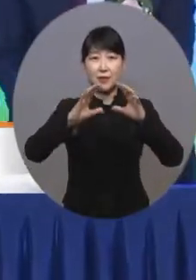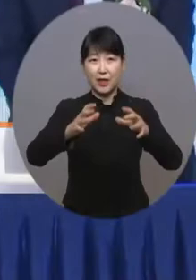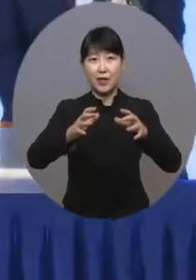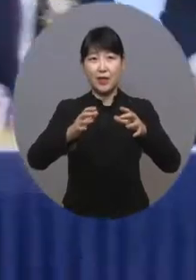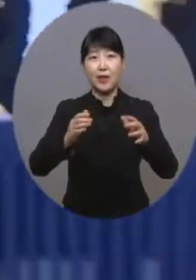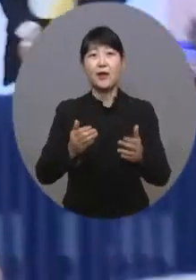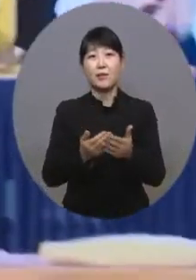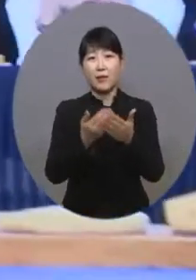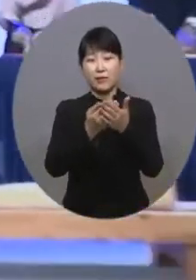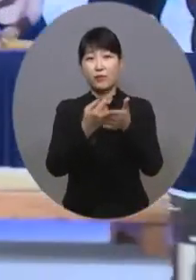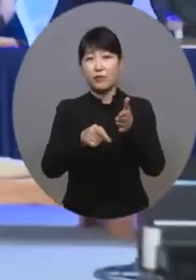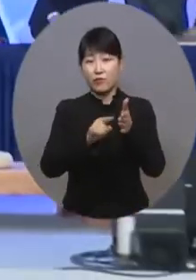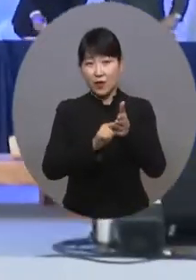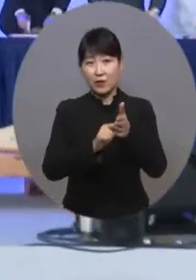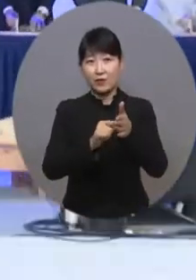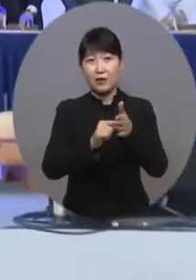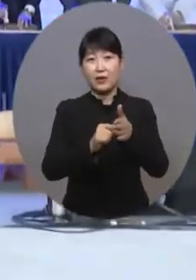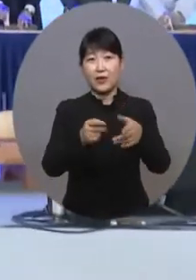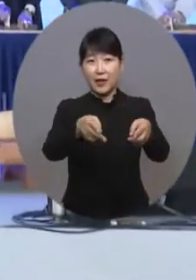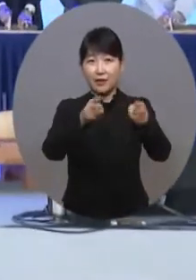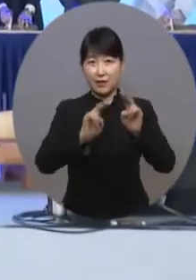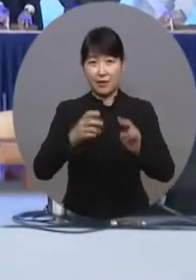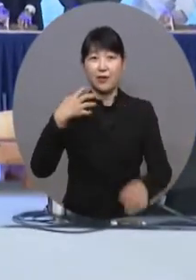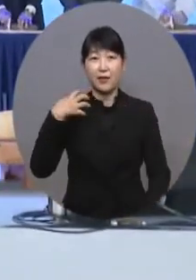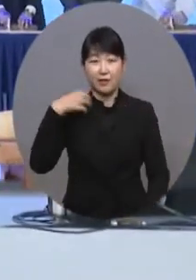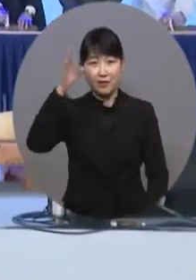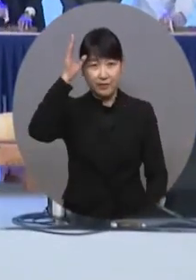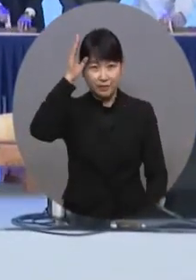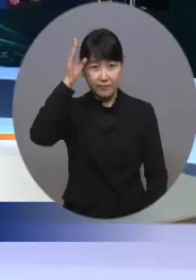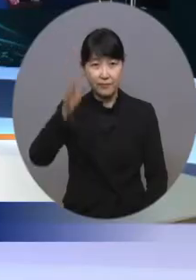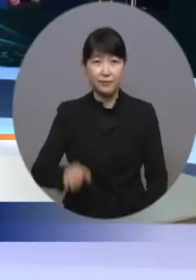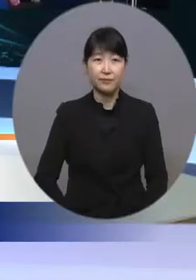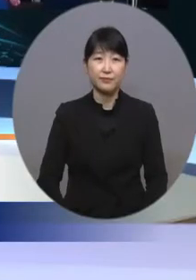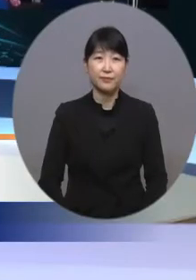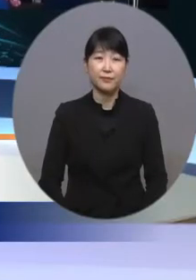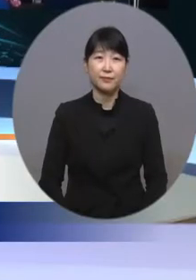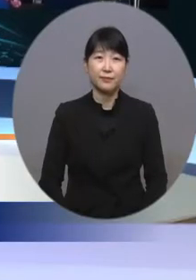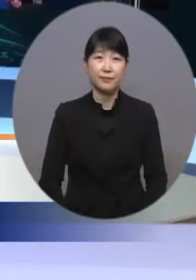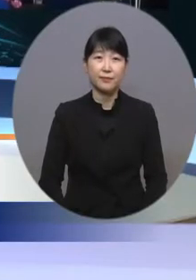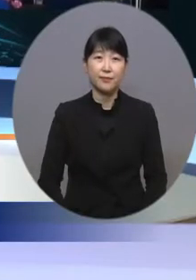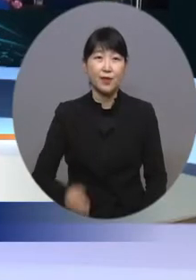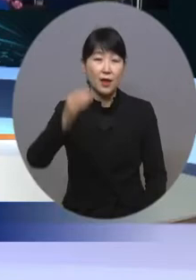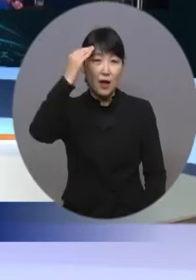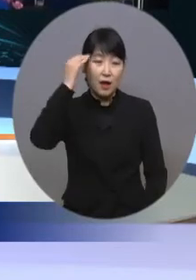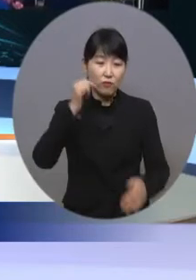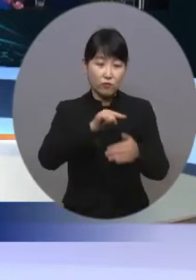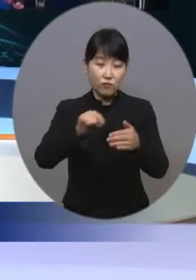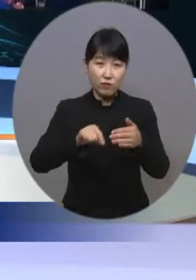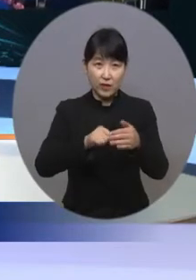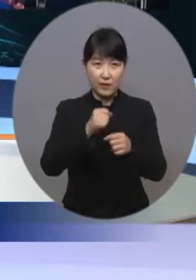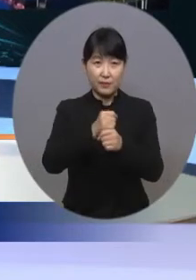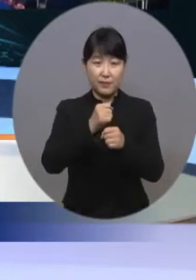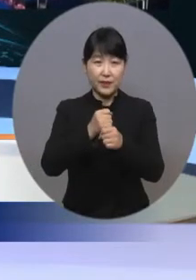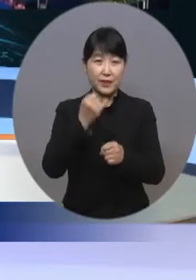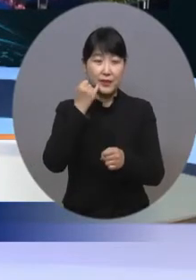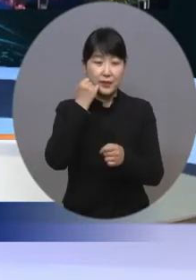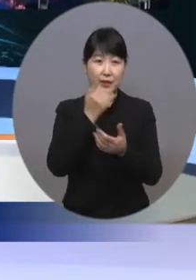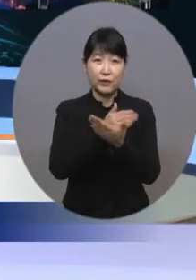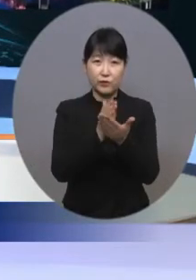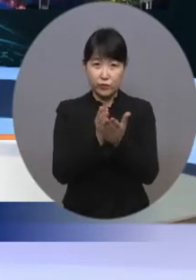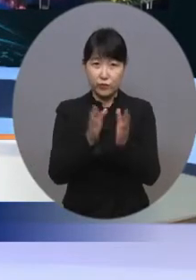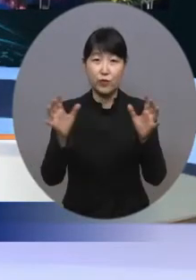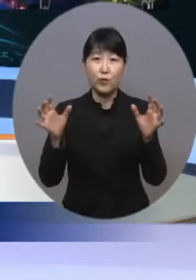것으로 기대됩니다. 복지TV 뉴스 김정현입니다. 국내에서 생산되는 모든 장류를 한자리에